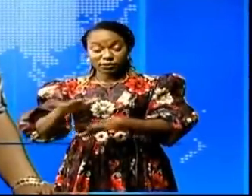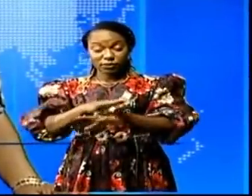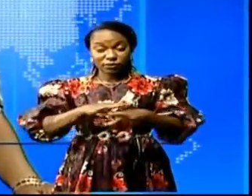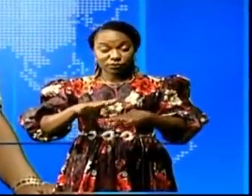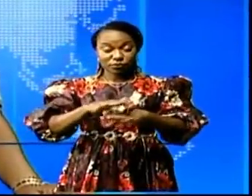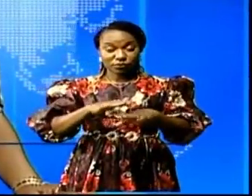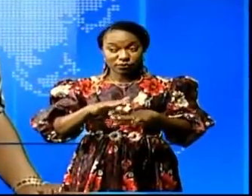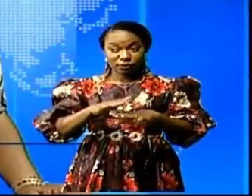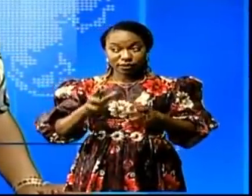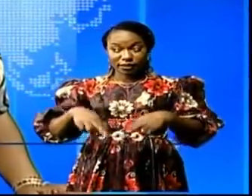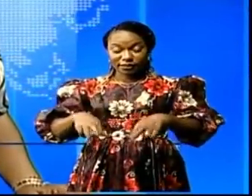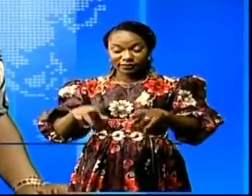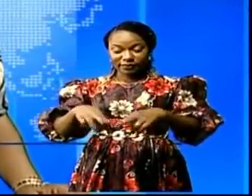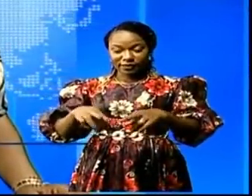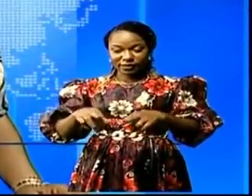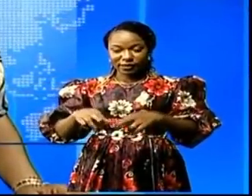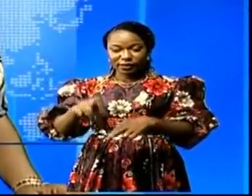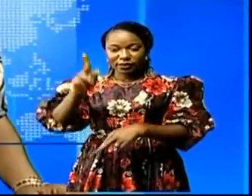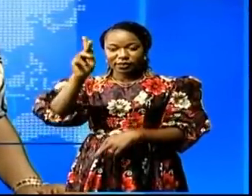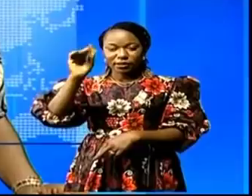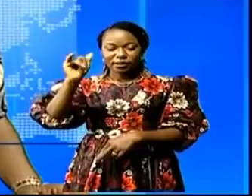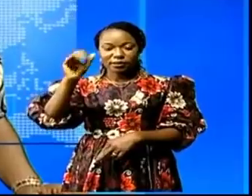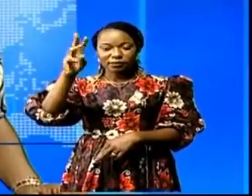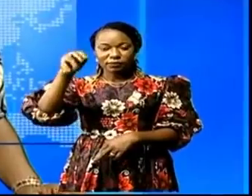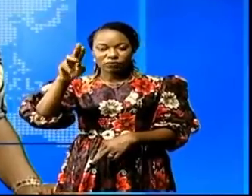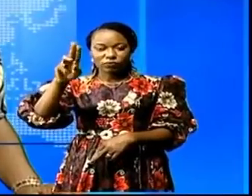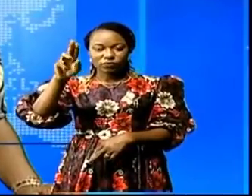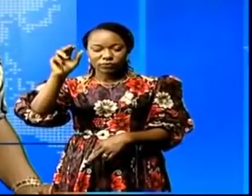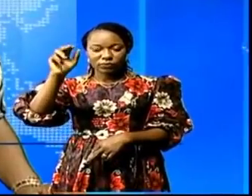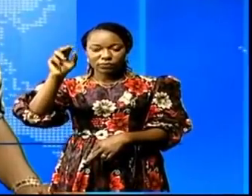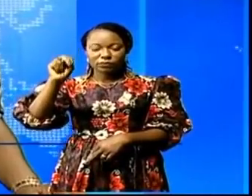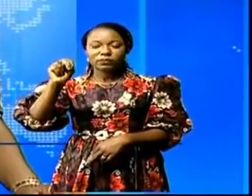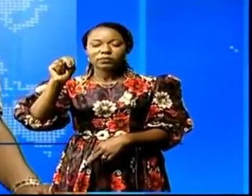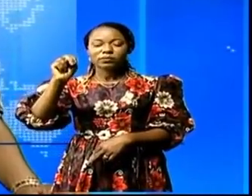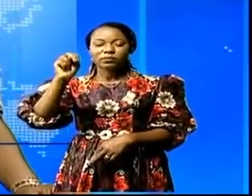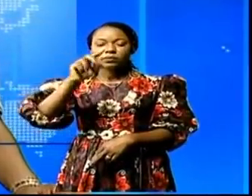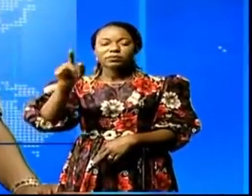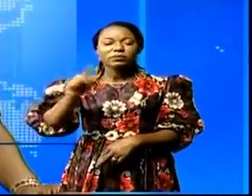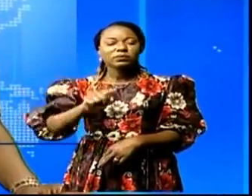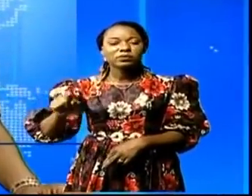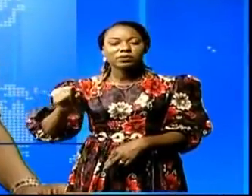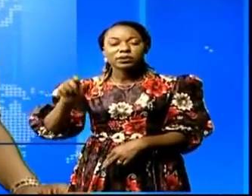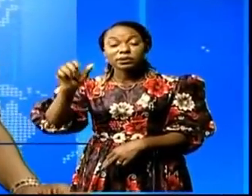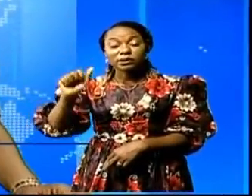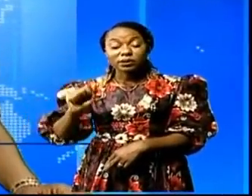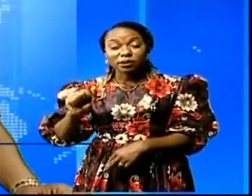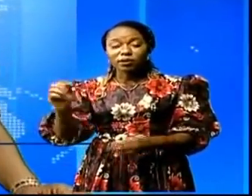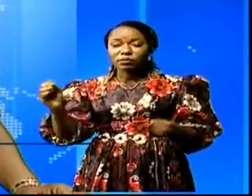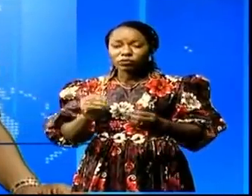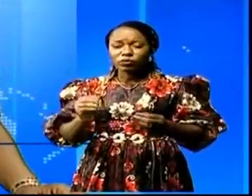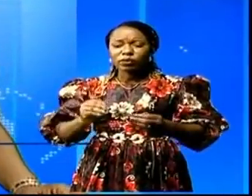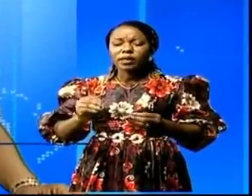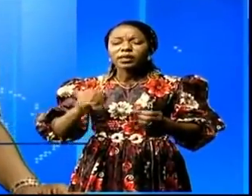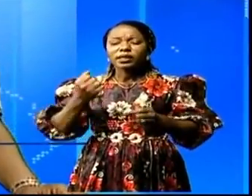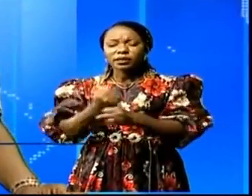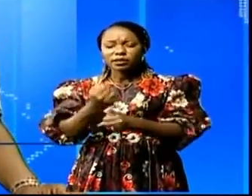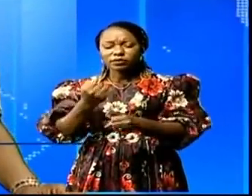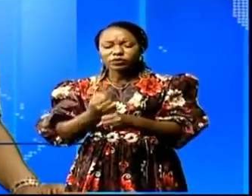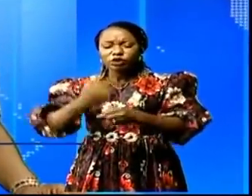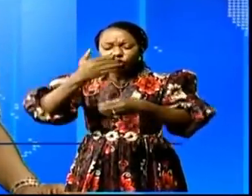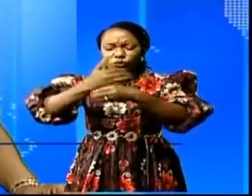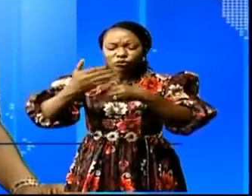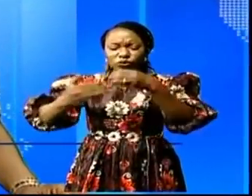plutôt sur l'avenue Kimwenza et le rond-point Victoire où s'effectue le travaux de réhabilitation de